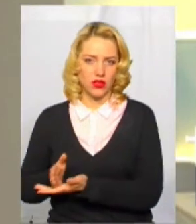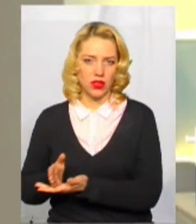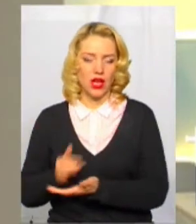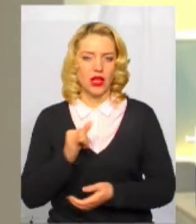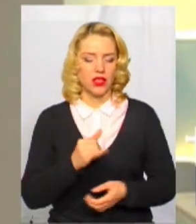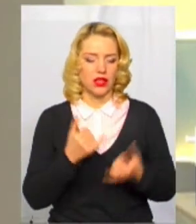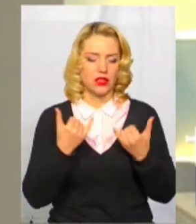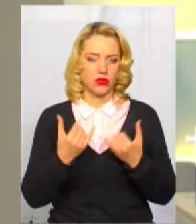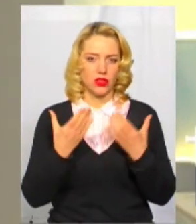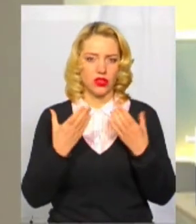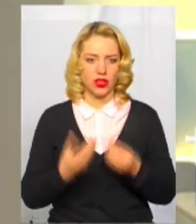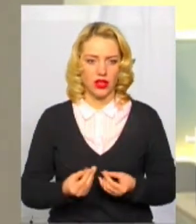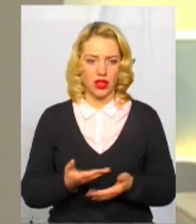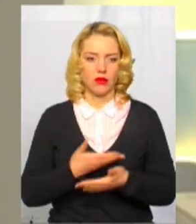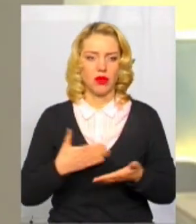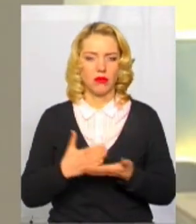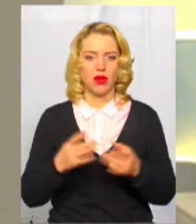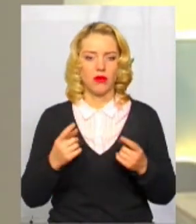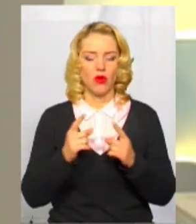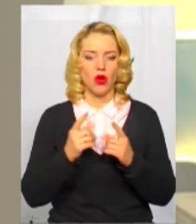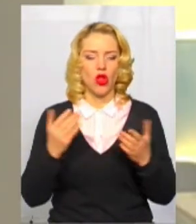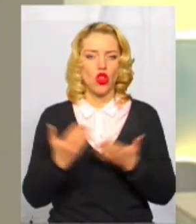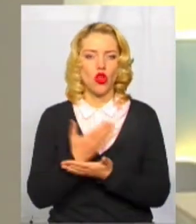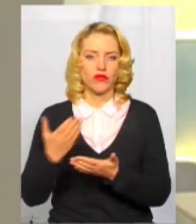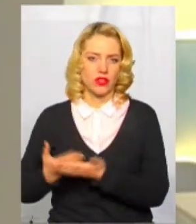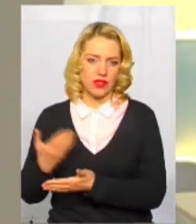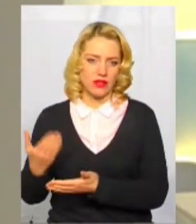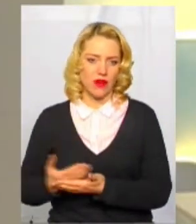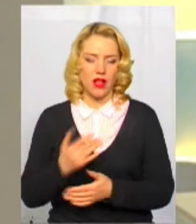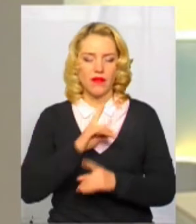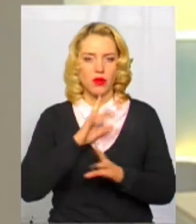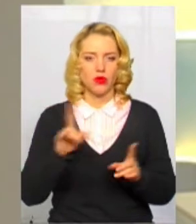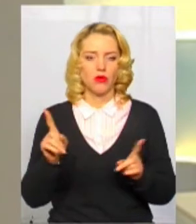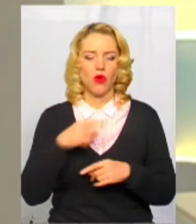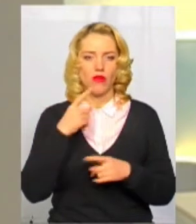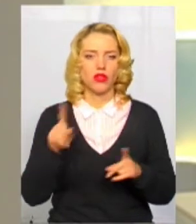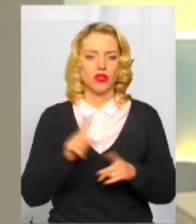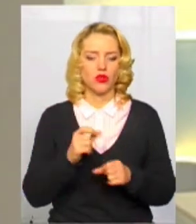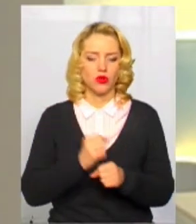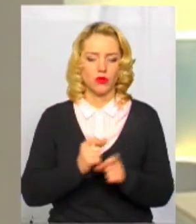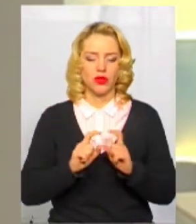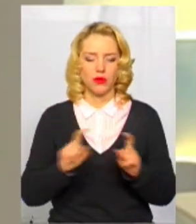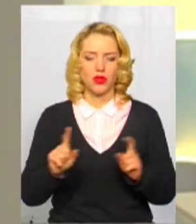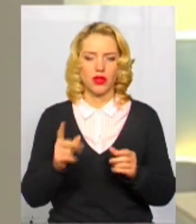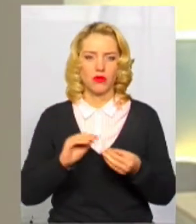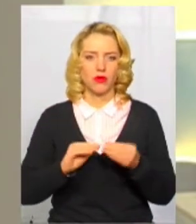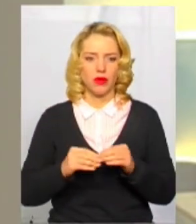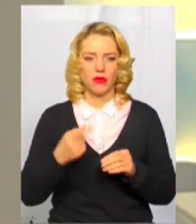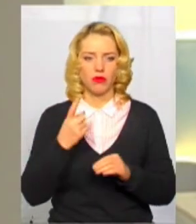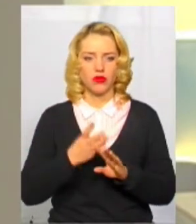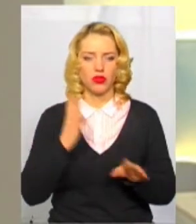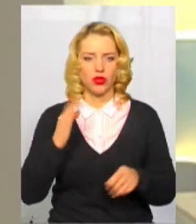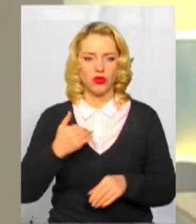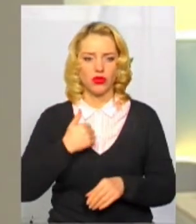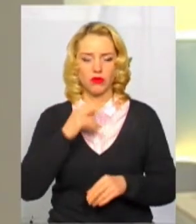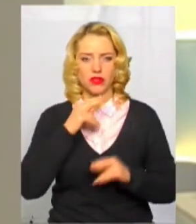на сьогоднішній день ми маємо новшества, я не буду говорити про те, що робить департамент, які проблеми. Я в першу чергу хотіла би